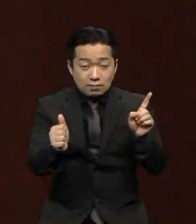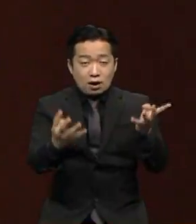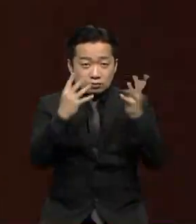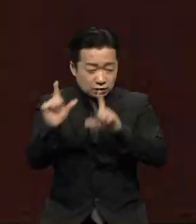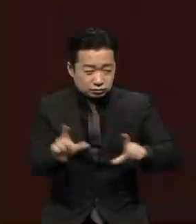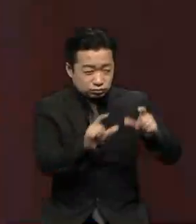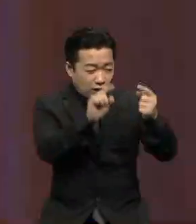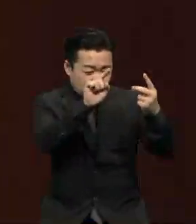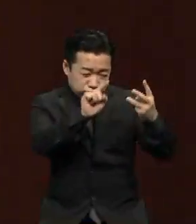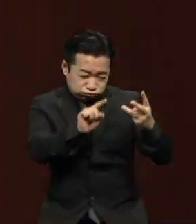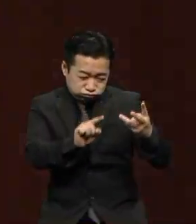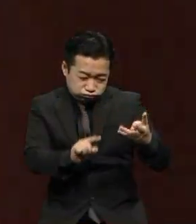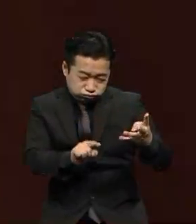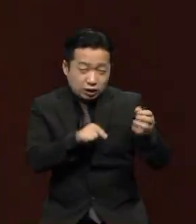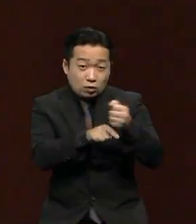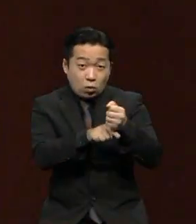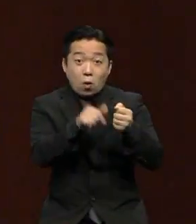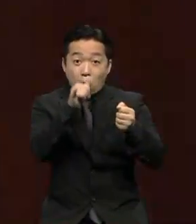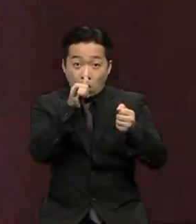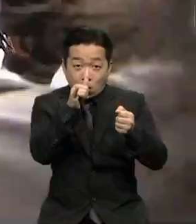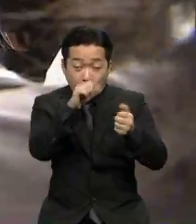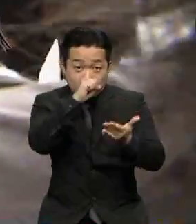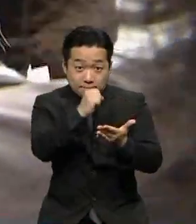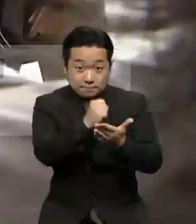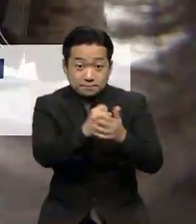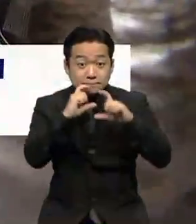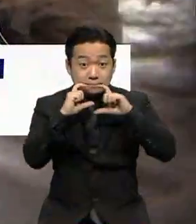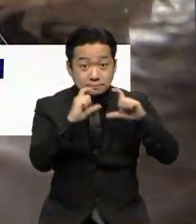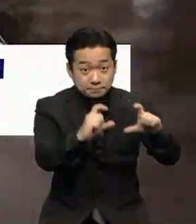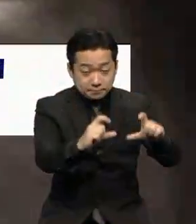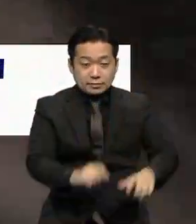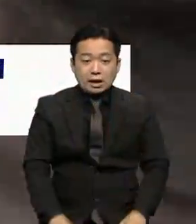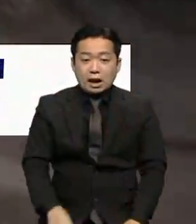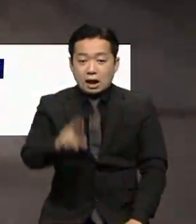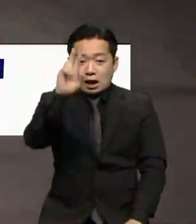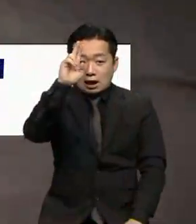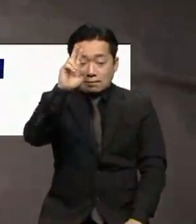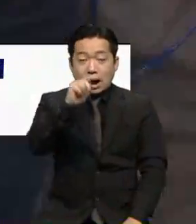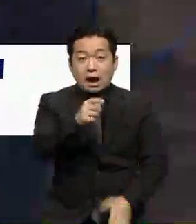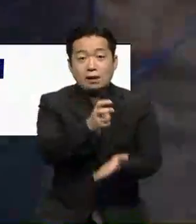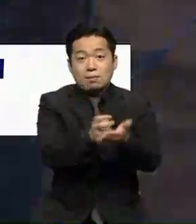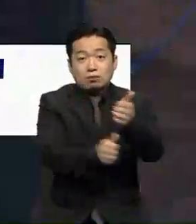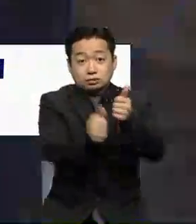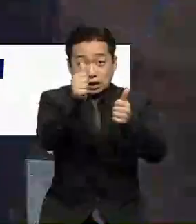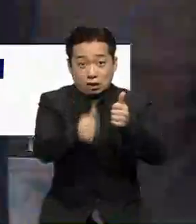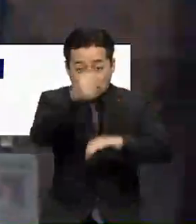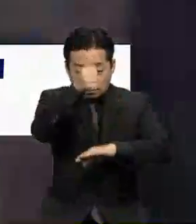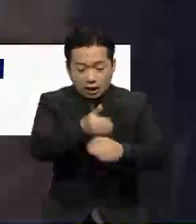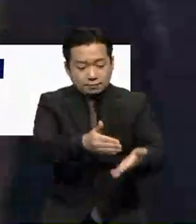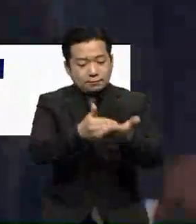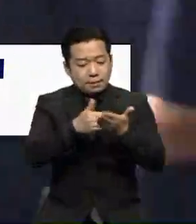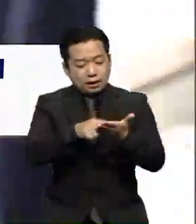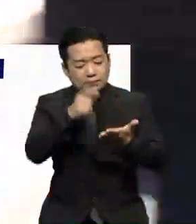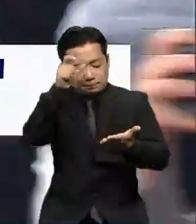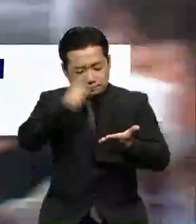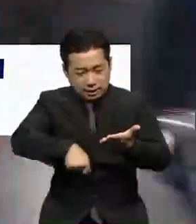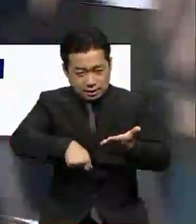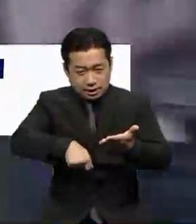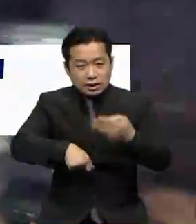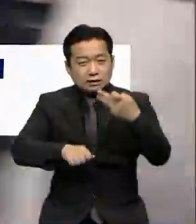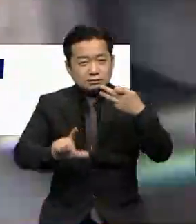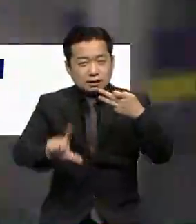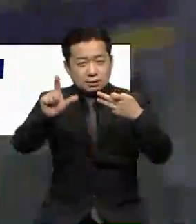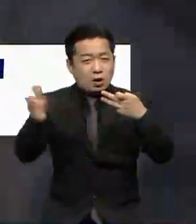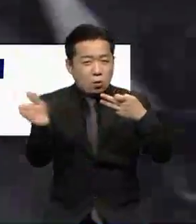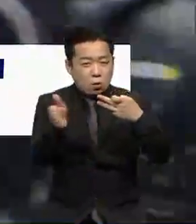요소를 따질 걸로 전해졌는데 적격 판정이 내려지면 박범계 법무부 장관의 최종 승인을 거쳐 13일쯤 석방될